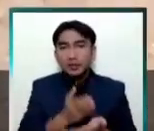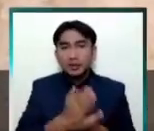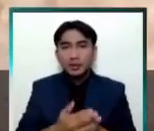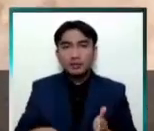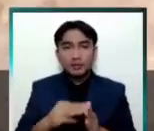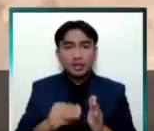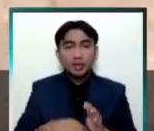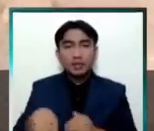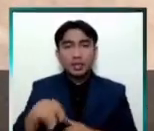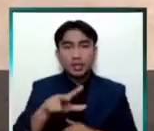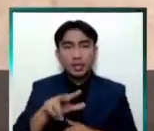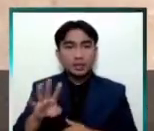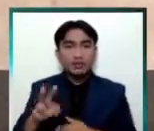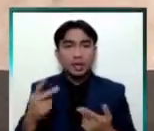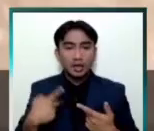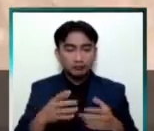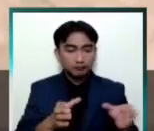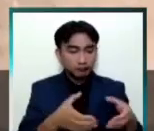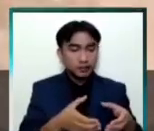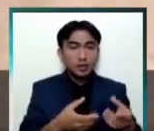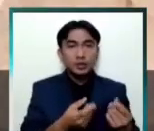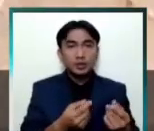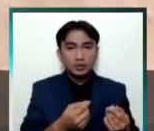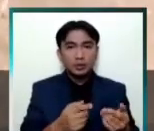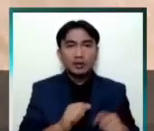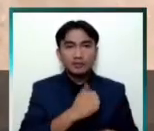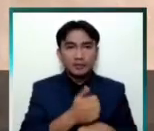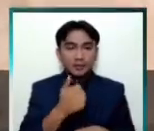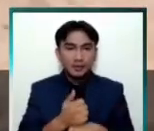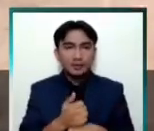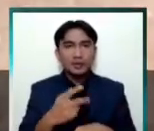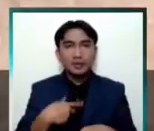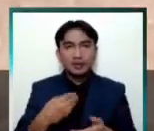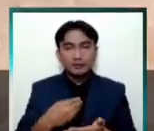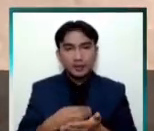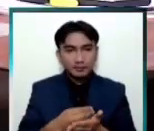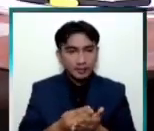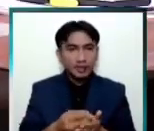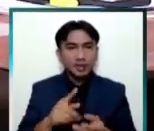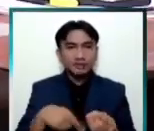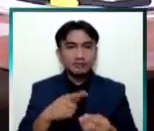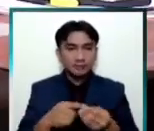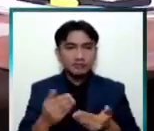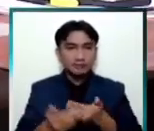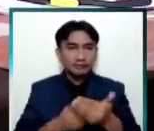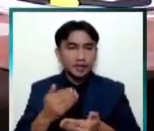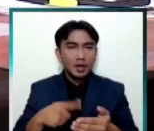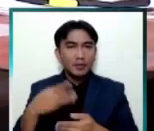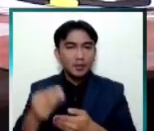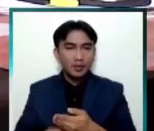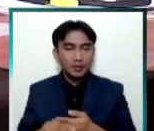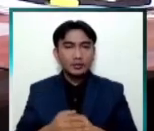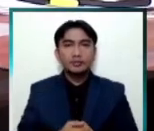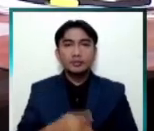ang isang advisory council na magpapatupad ng Farm Mechanization Program sa ilalim ng Rice Tarification Law. Sabi ni Villar, ang